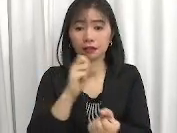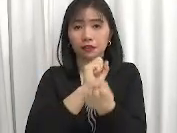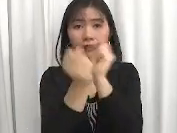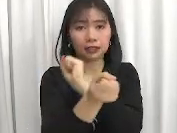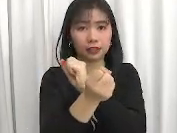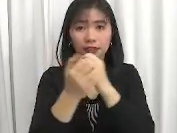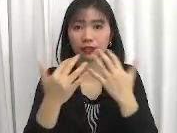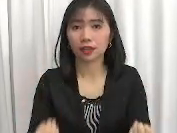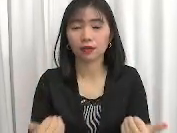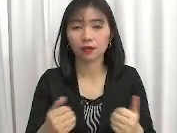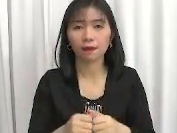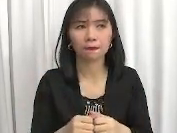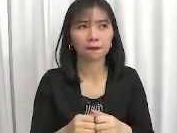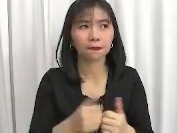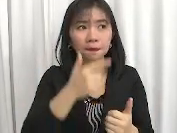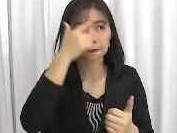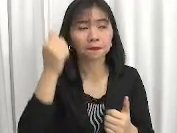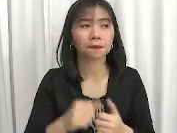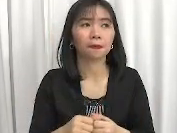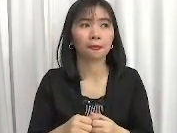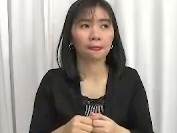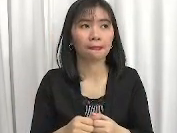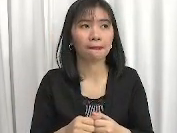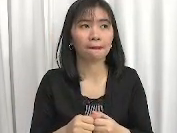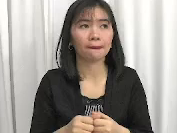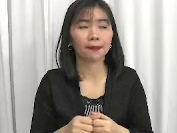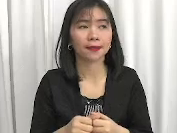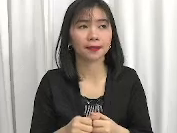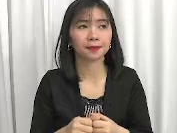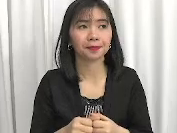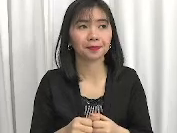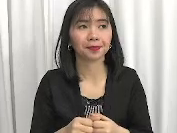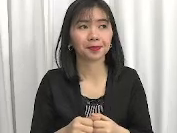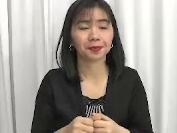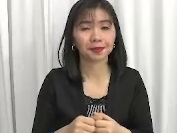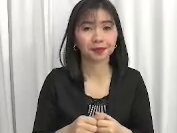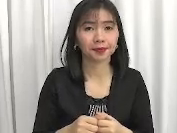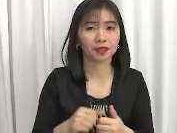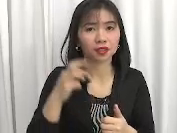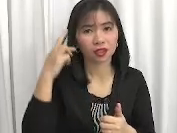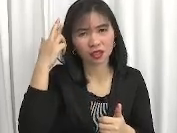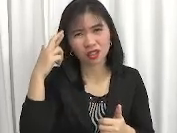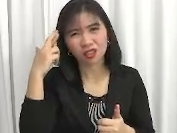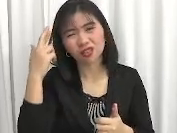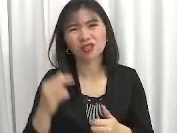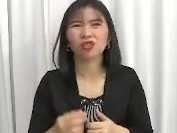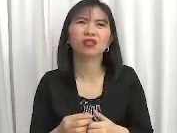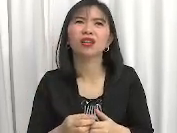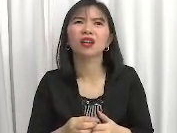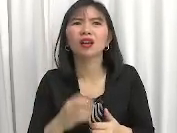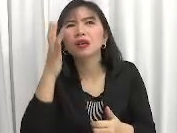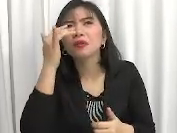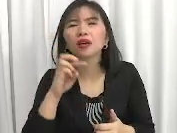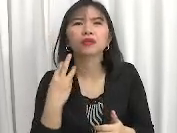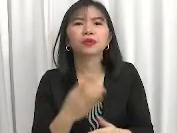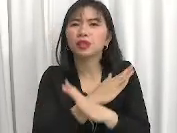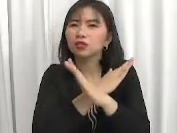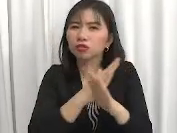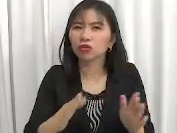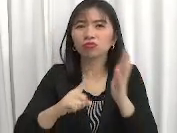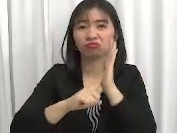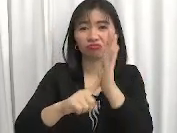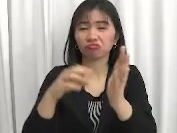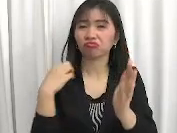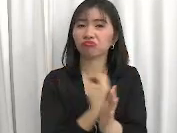Kasi sabi nga minsan, dahilan sa hindi natin pagpapakita, akala nila